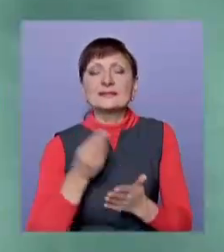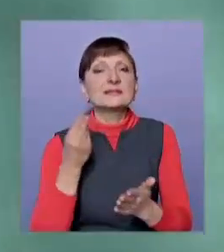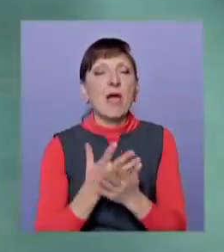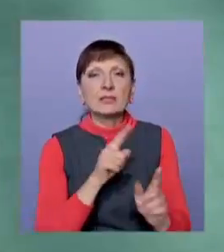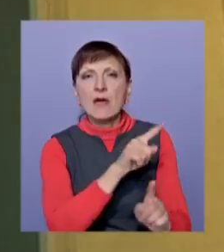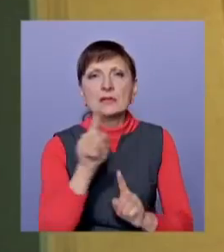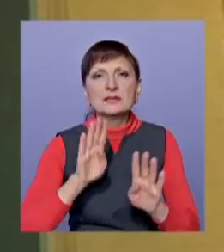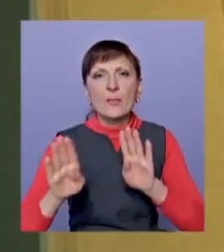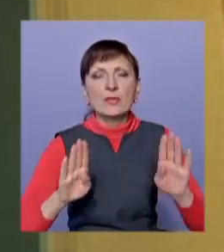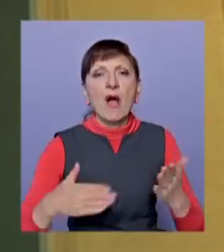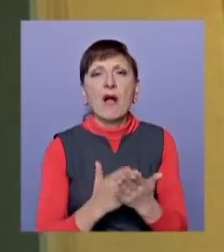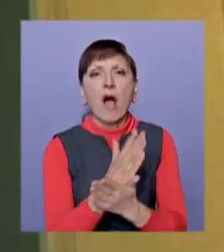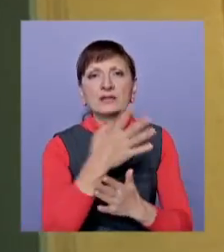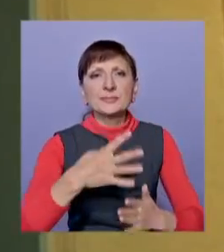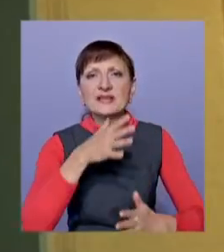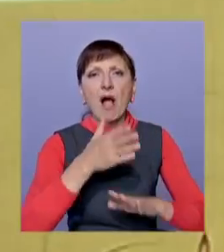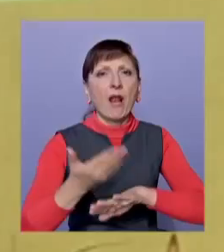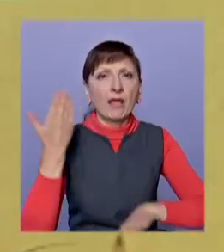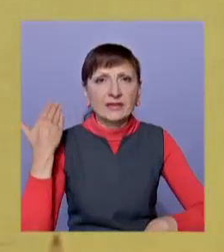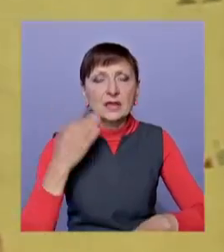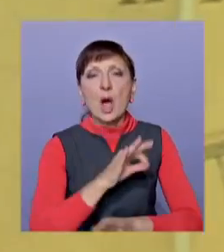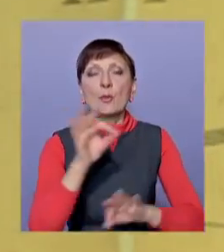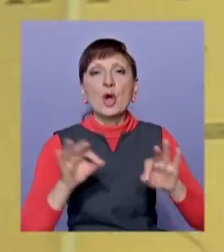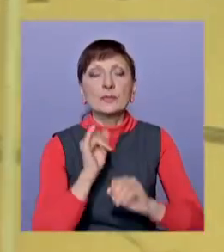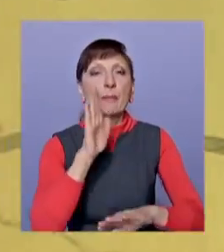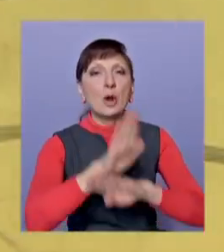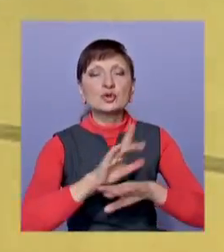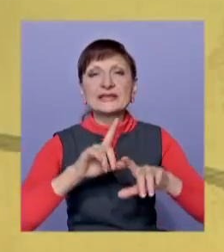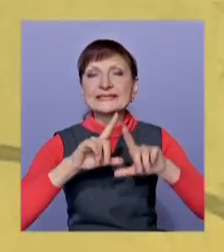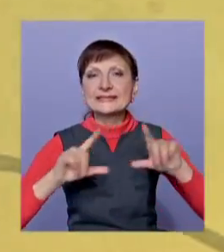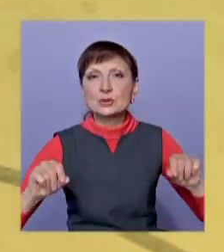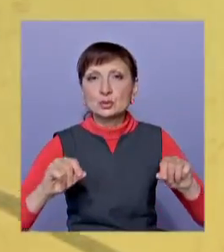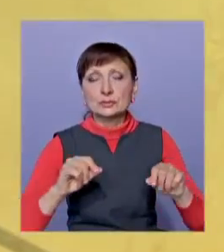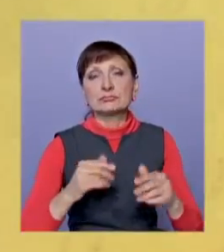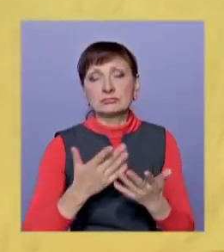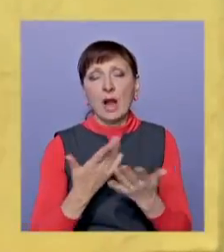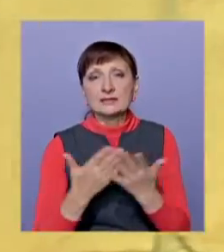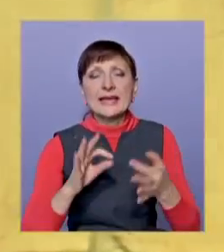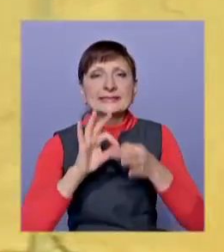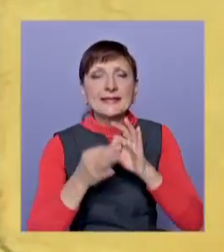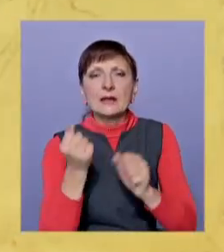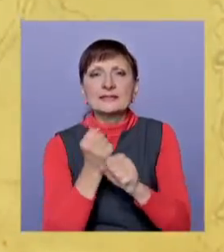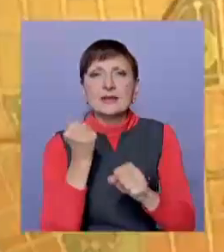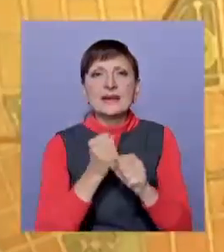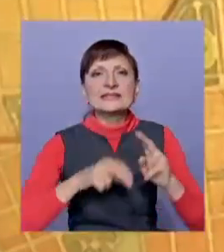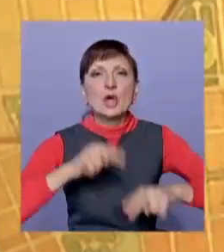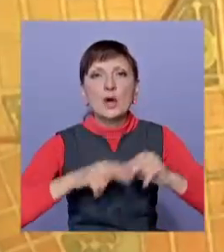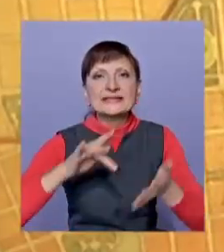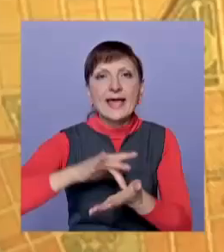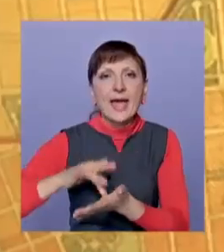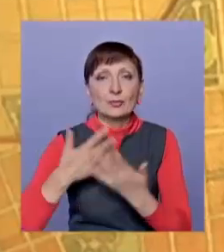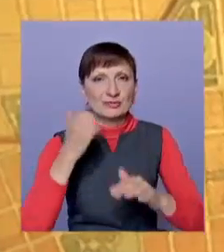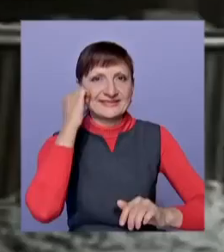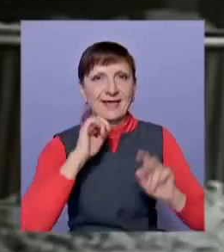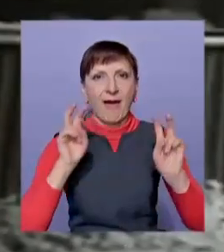– оригинал карты города 50-х годов. Проектирование было поручено институту Ленгипрогор. Детально разрабатывалась застройка центра, теперь уже